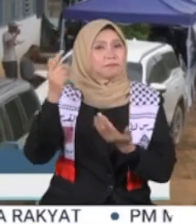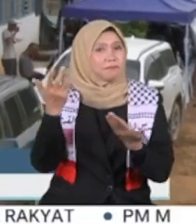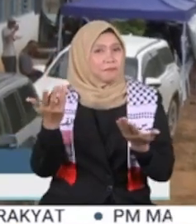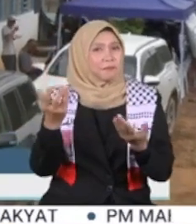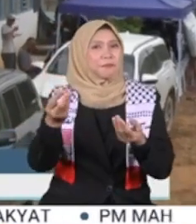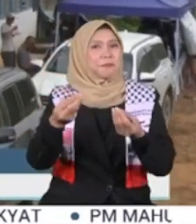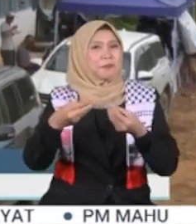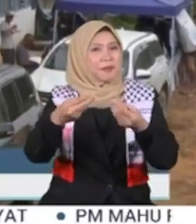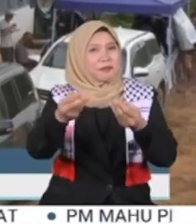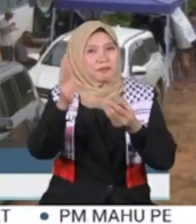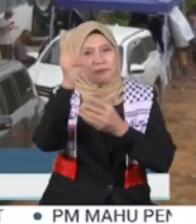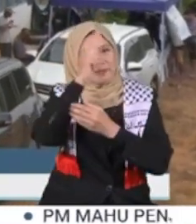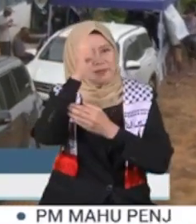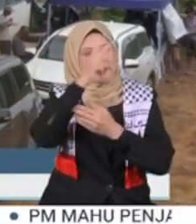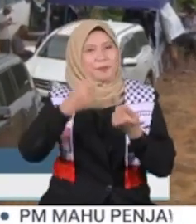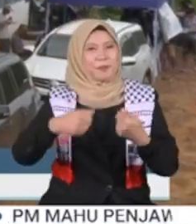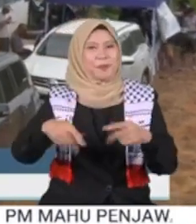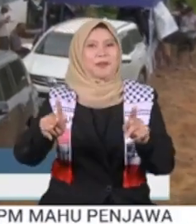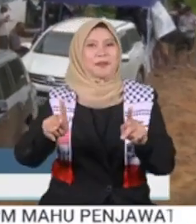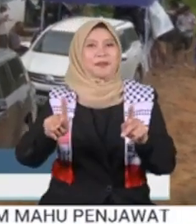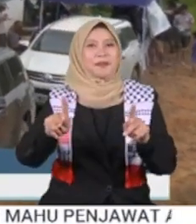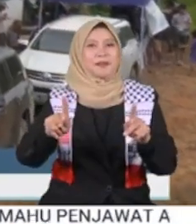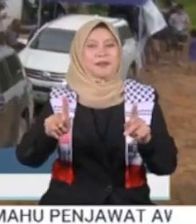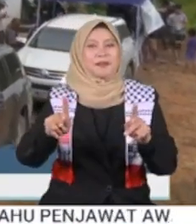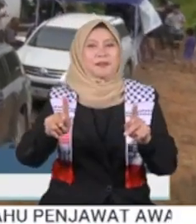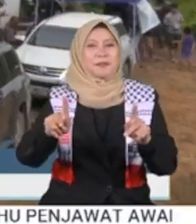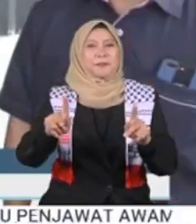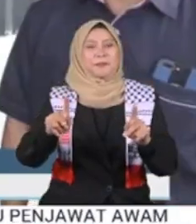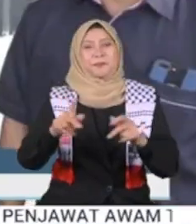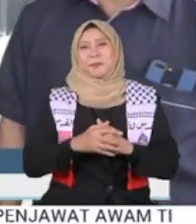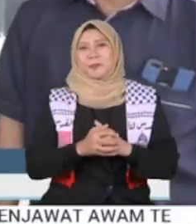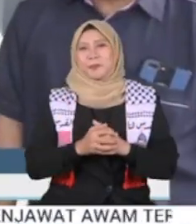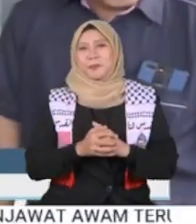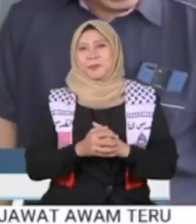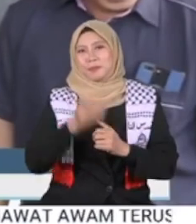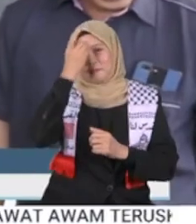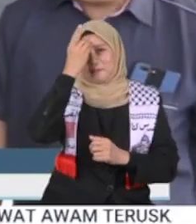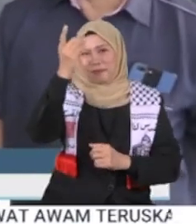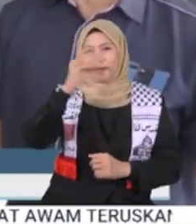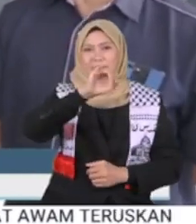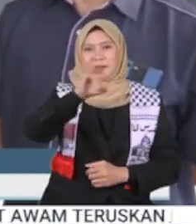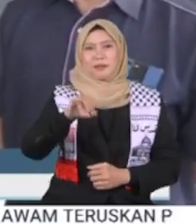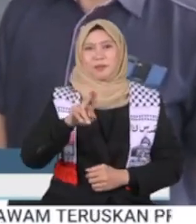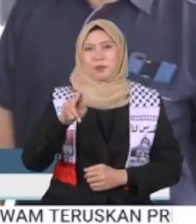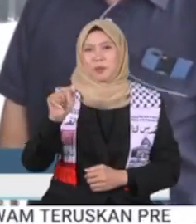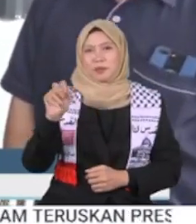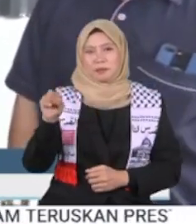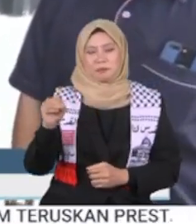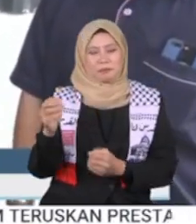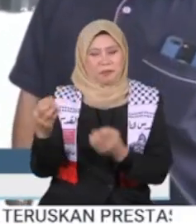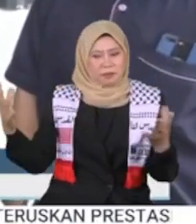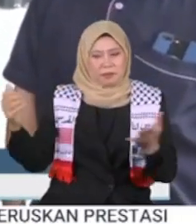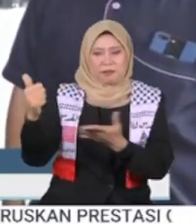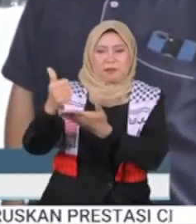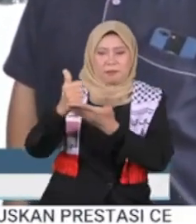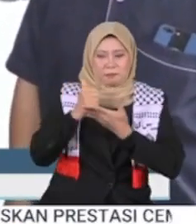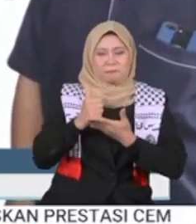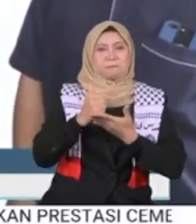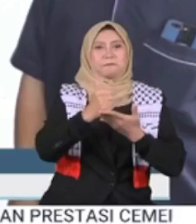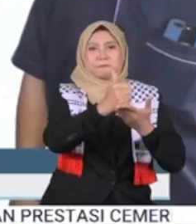kerajan terutama di bawah Pan D drimam yang telah banyak membantu